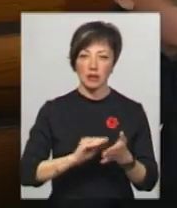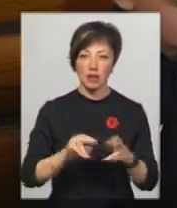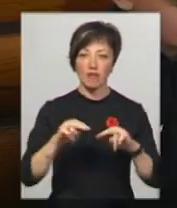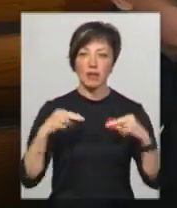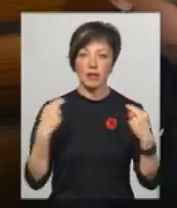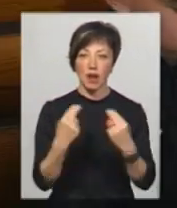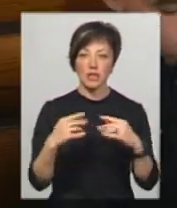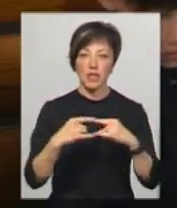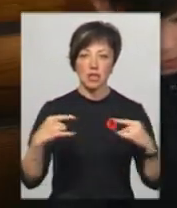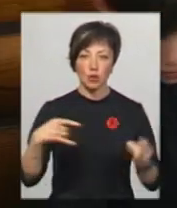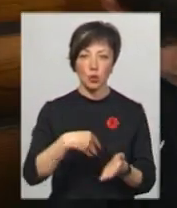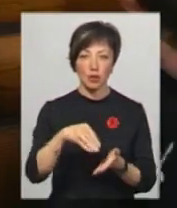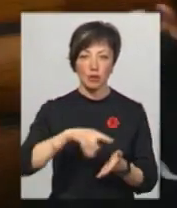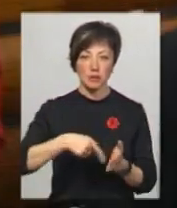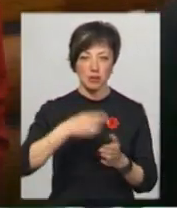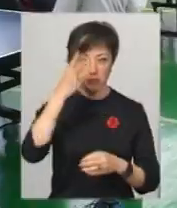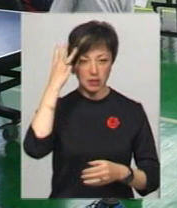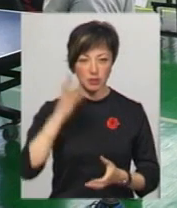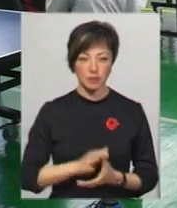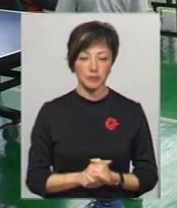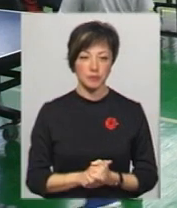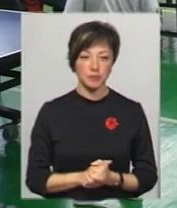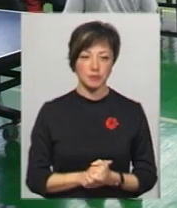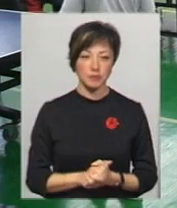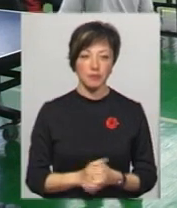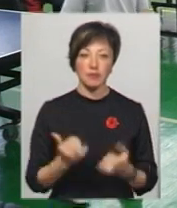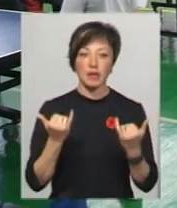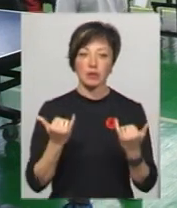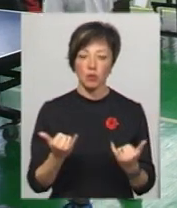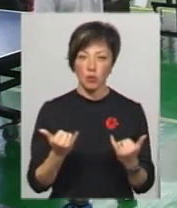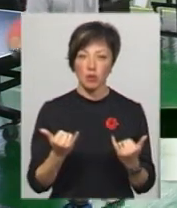Федерації настільного тенісу міста Хмельницький Микола Ярошенко.